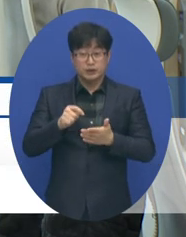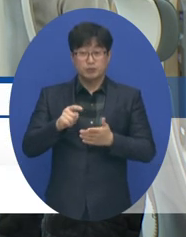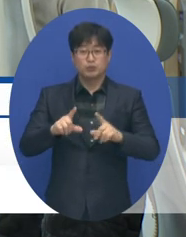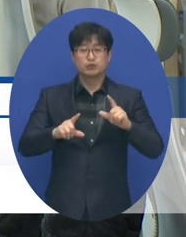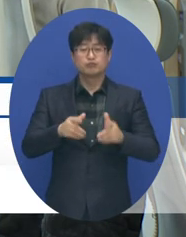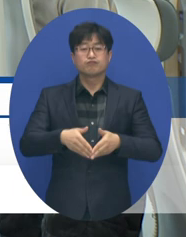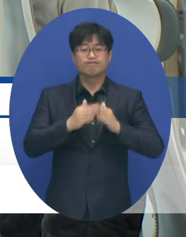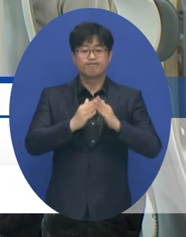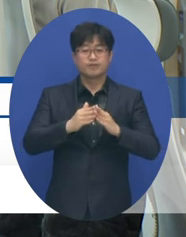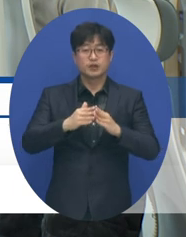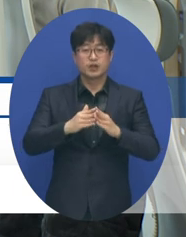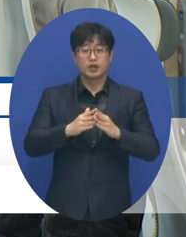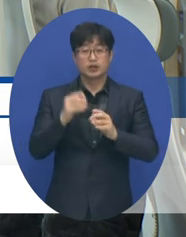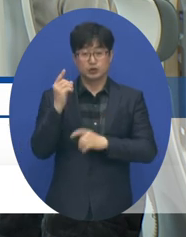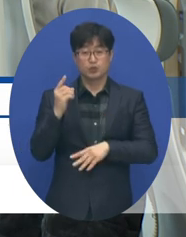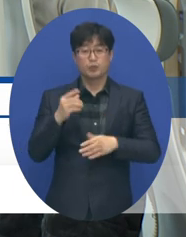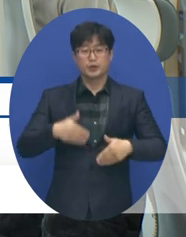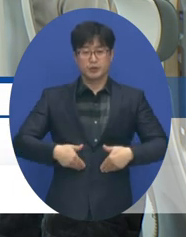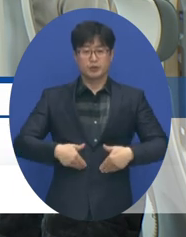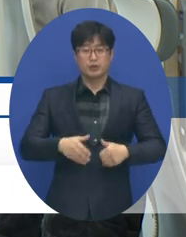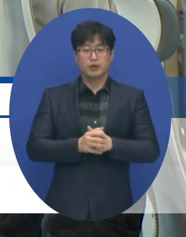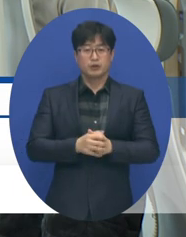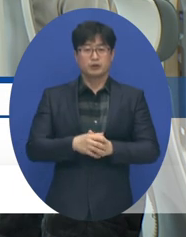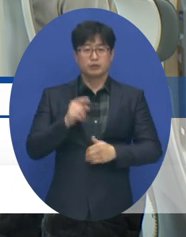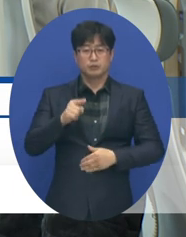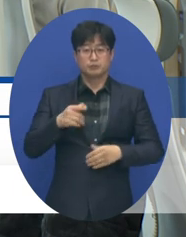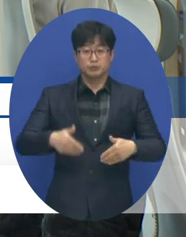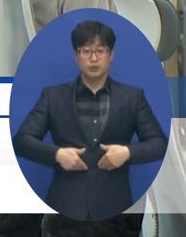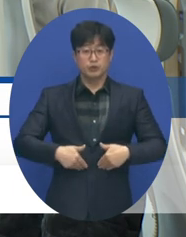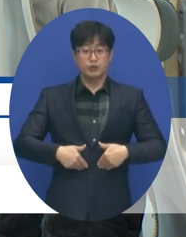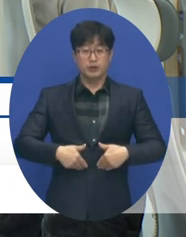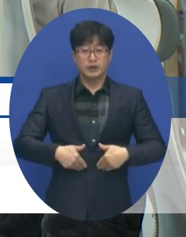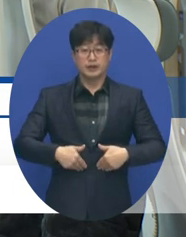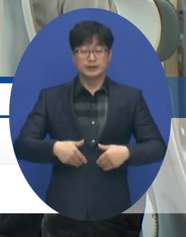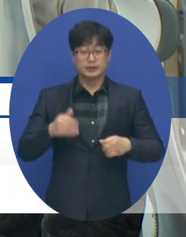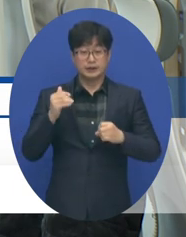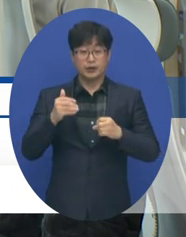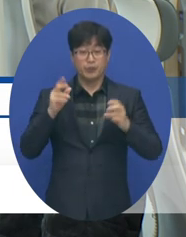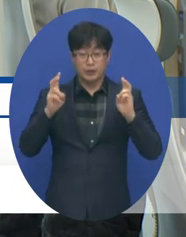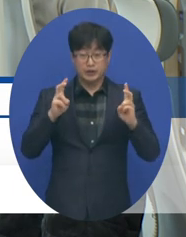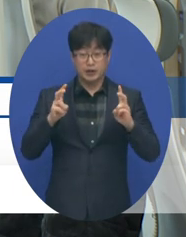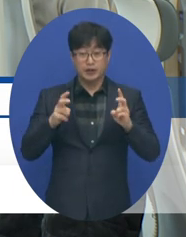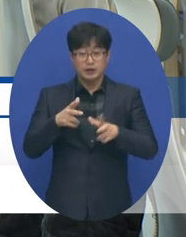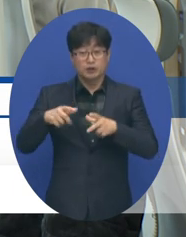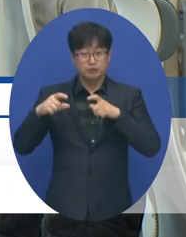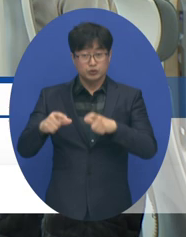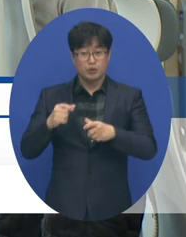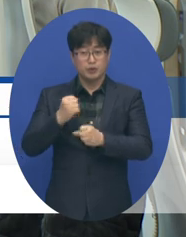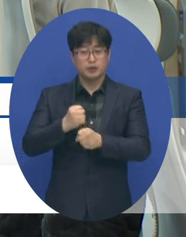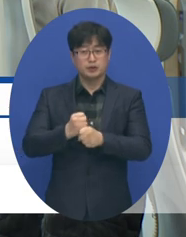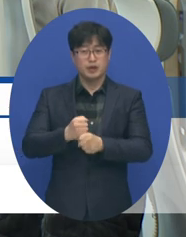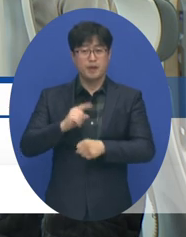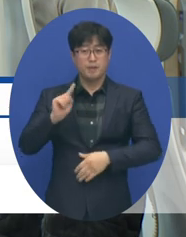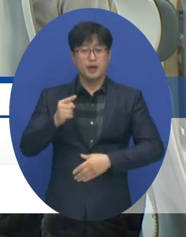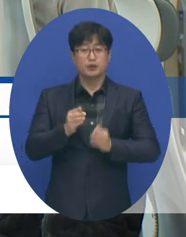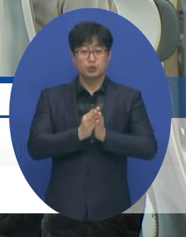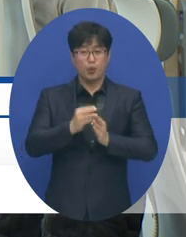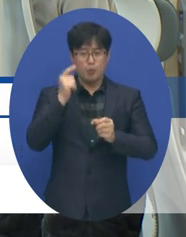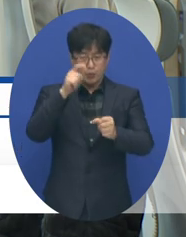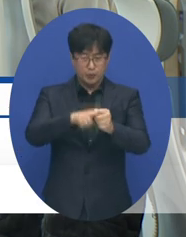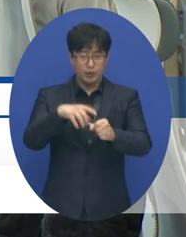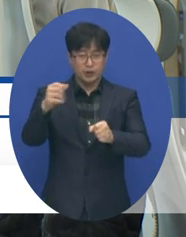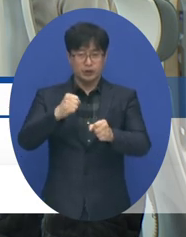생태계를 조성하는 데 마중물이 필요하기 때문에 여기에 필요한 앵커 기업, 그다음에 산업 지구를 만드는데 저희가